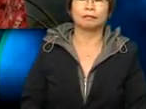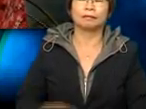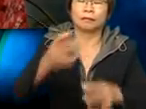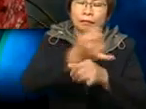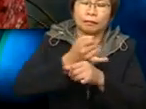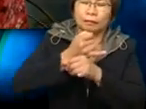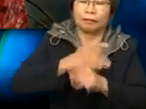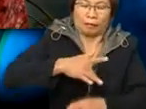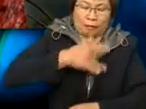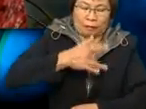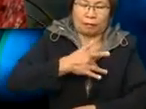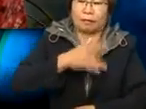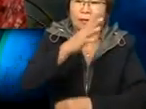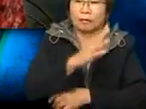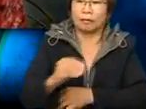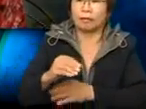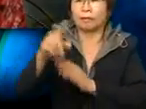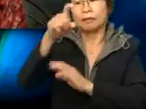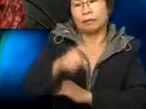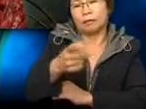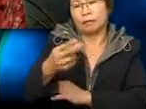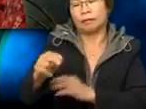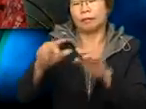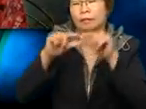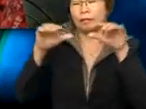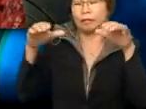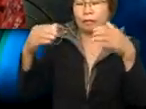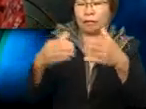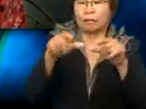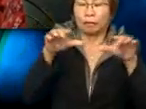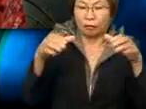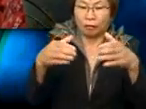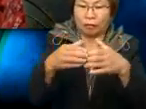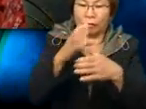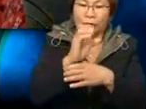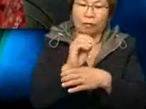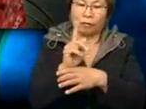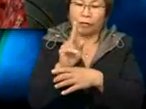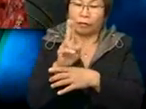menjaga perasaan dan keperluan golongan kurang berupaya.